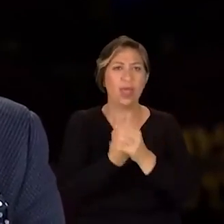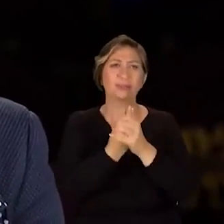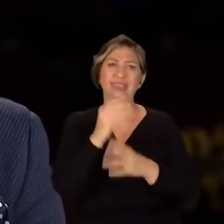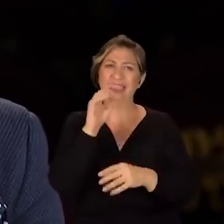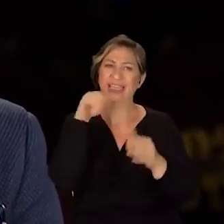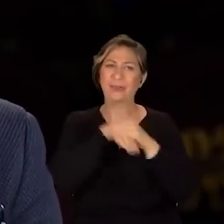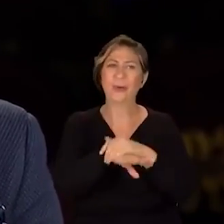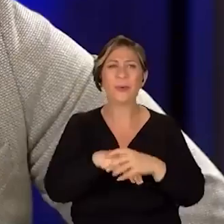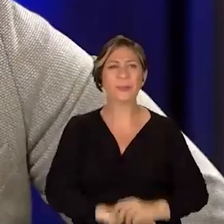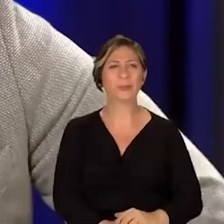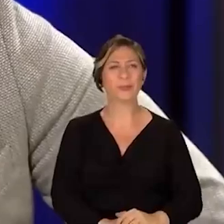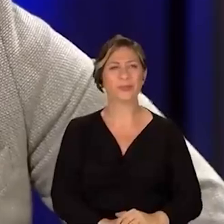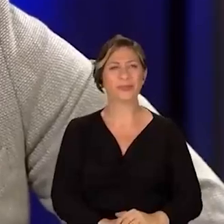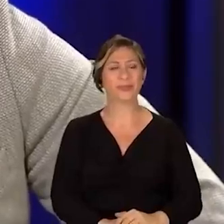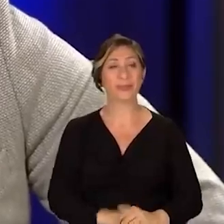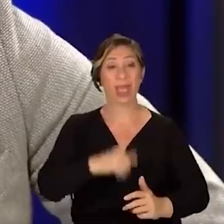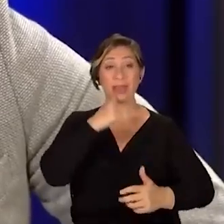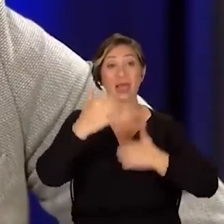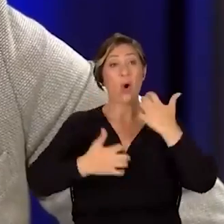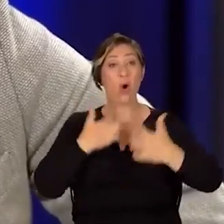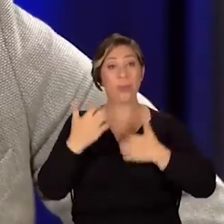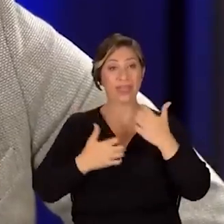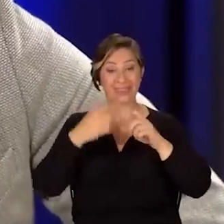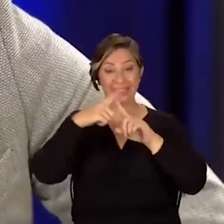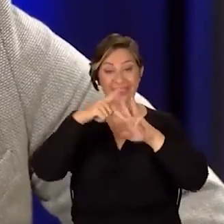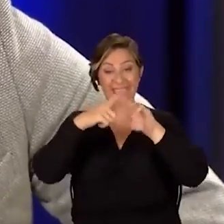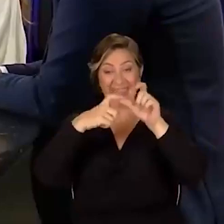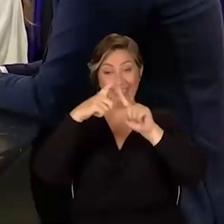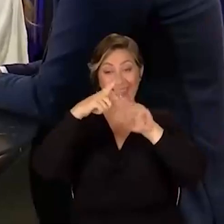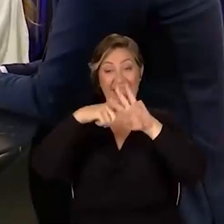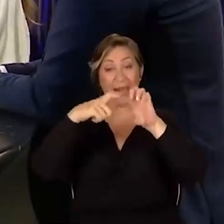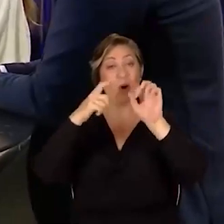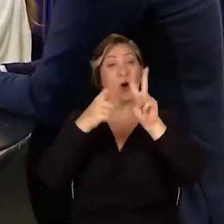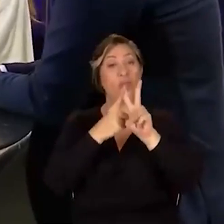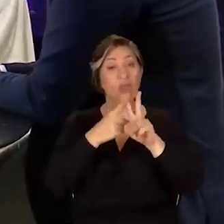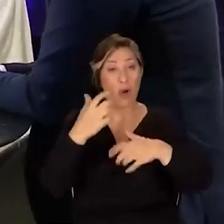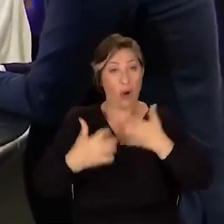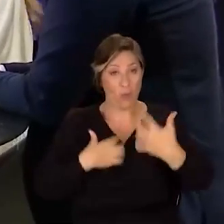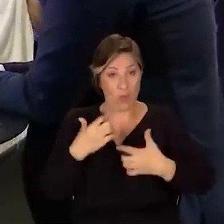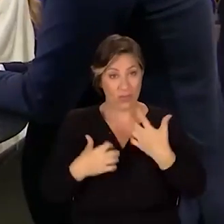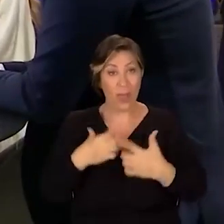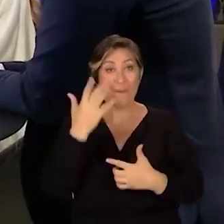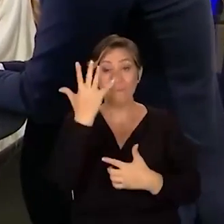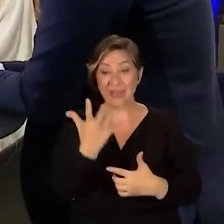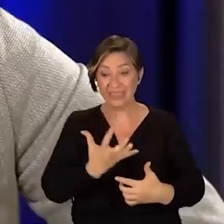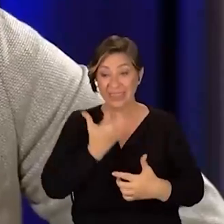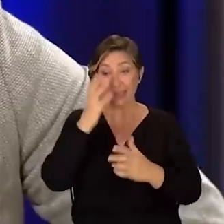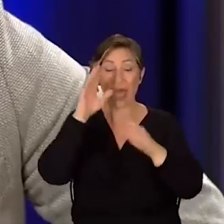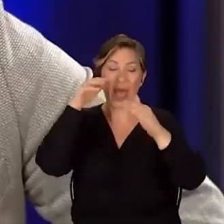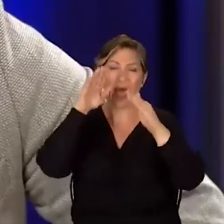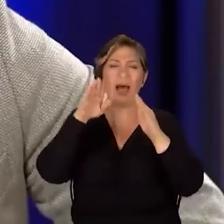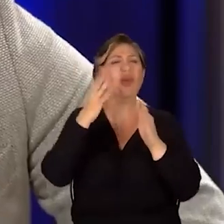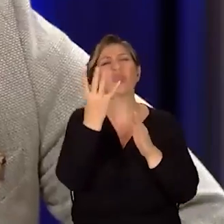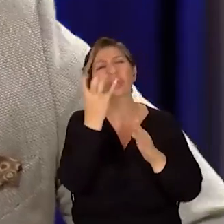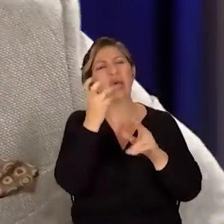Aynı yatak odası. Uyandığımızda giriyor. Erkeklik hormonu, testosteron. Bak başka bir yerden daha testosteron olacak. Hormonu 5 saatin altında